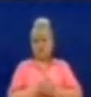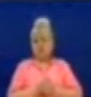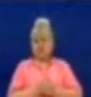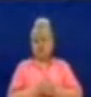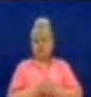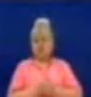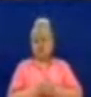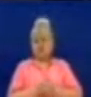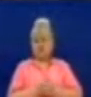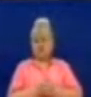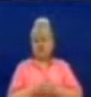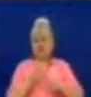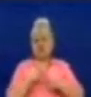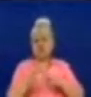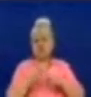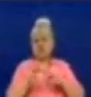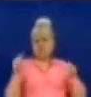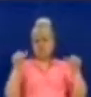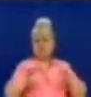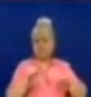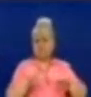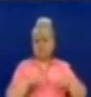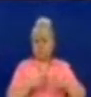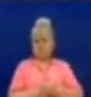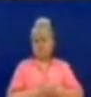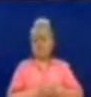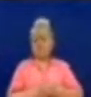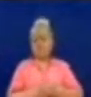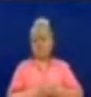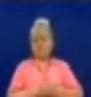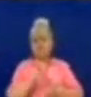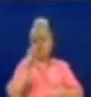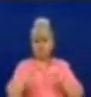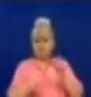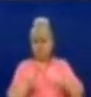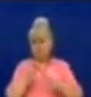i kredive të këqija, për kredive që nuk kthehen nga qytetarët. Dhe